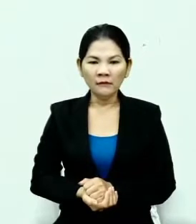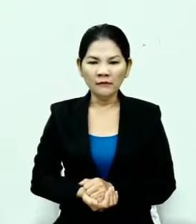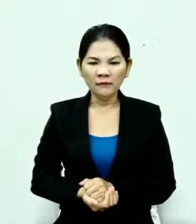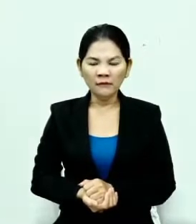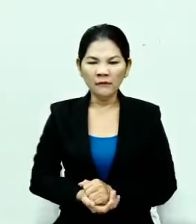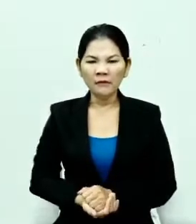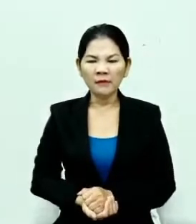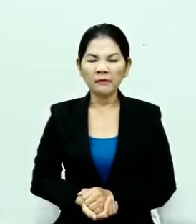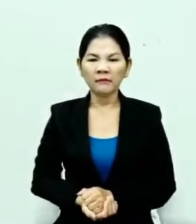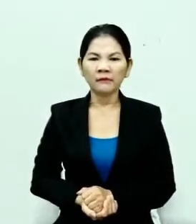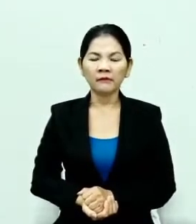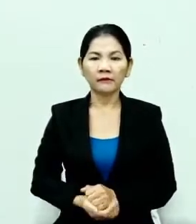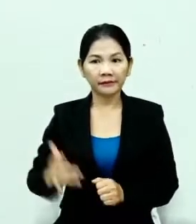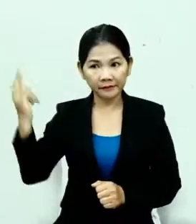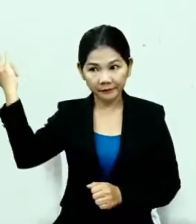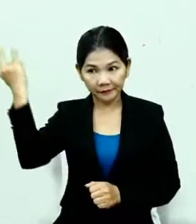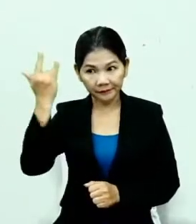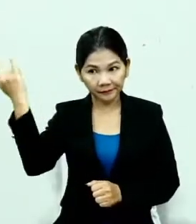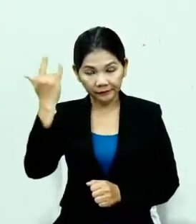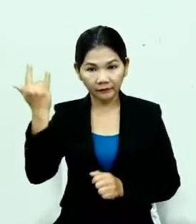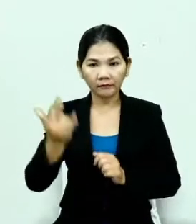á. Chà lọ ná bật đáy.